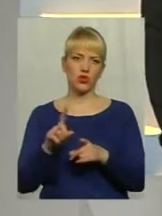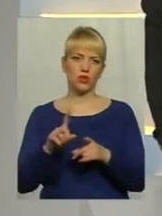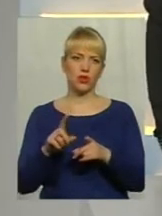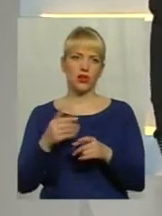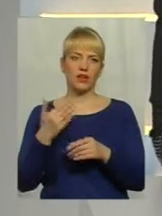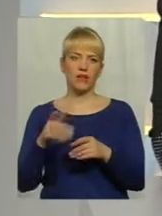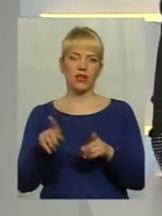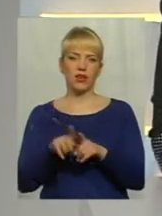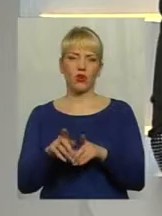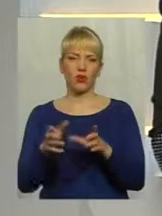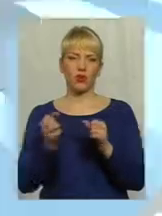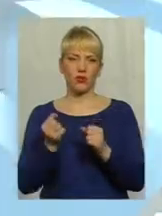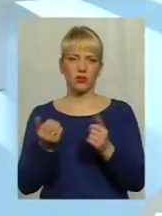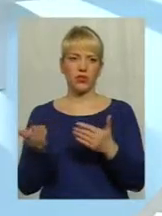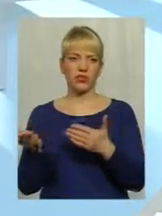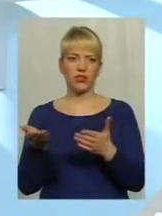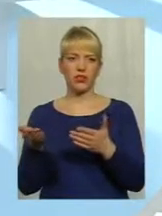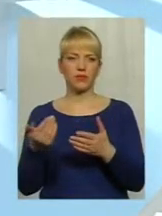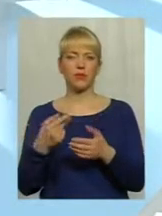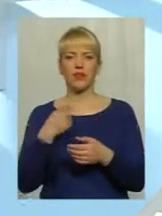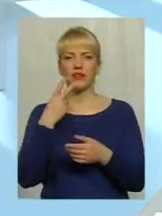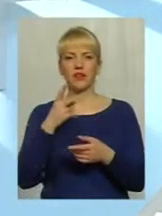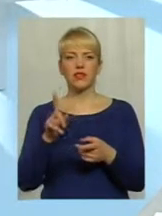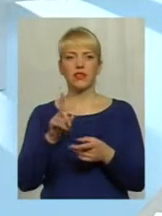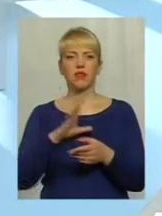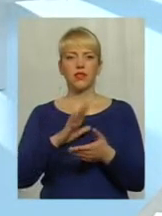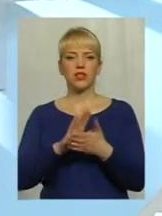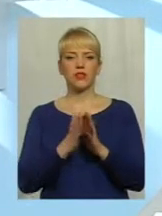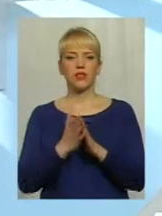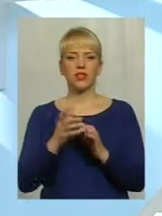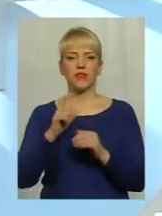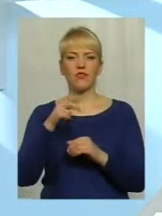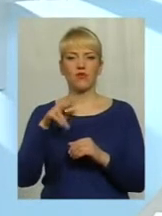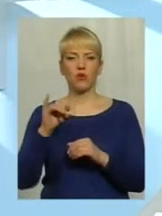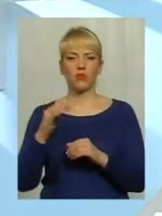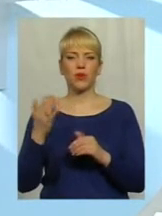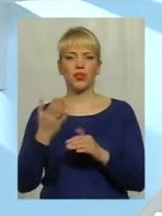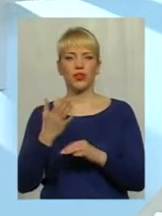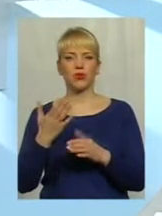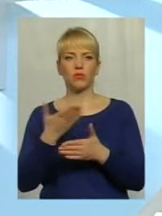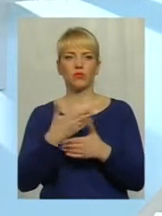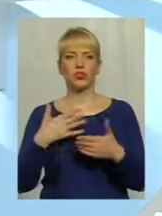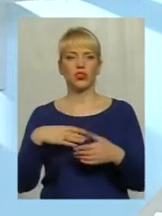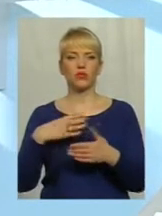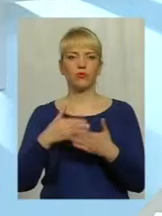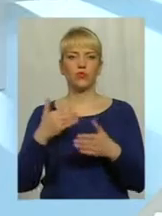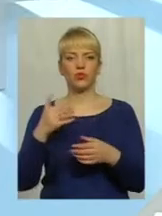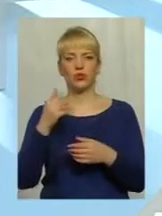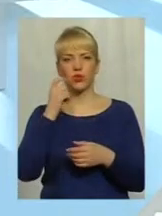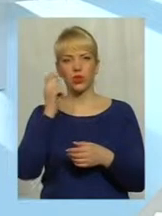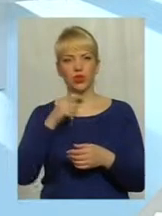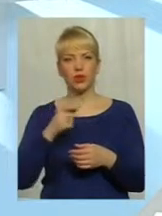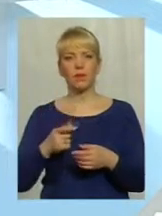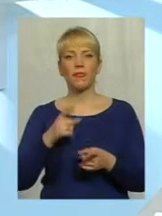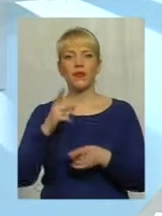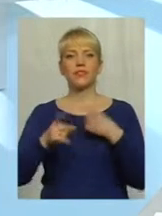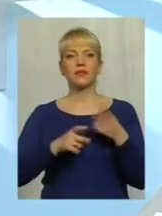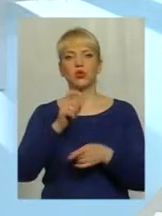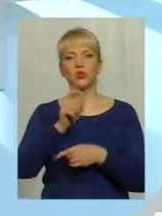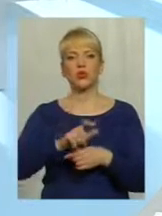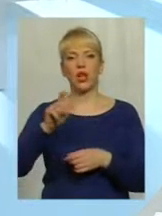отримали якийсь Дивіться, яка ситуація свого часу була в Європі, яку ми очікуємо і в Україні. Змінюються люди,